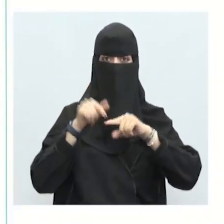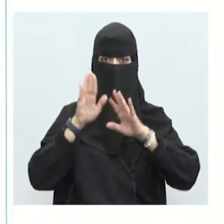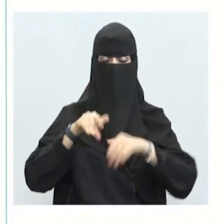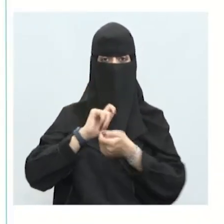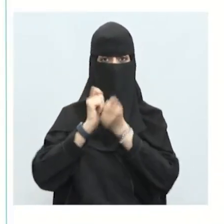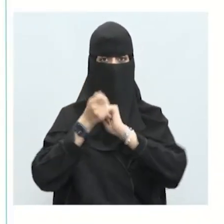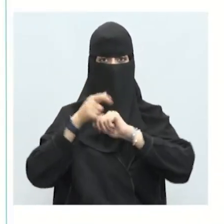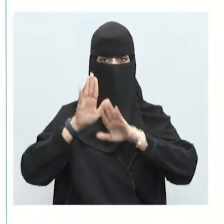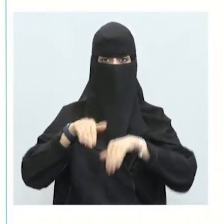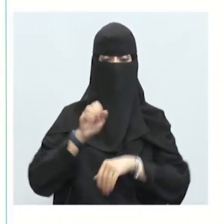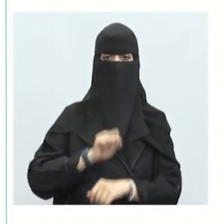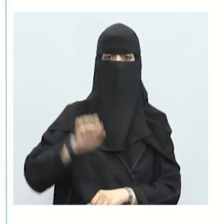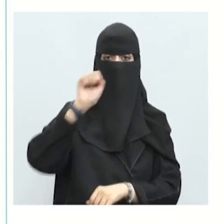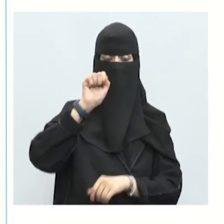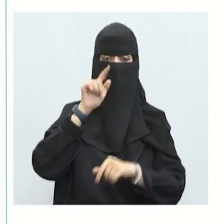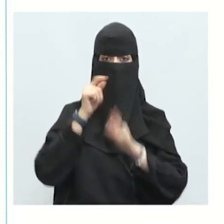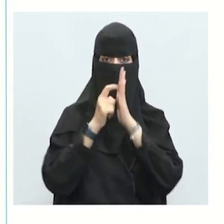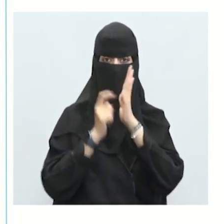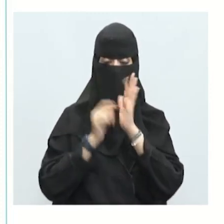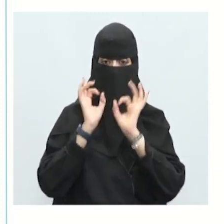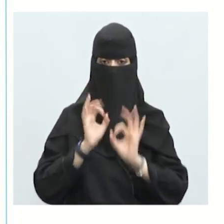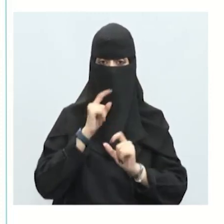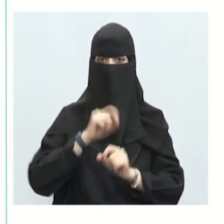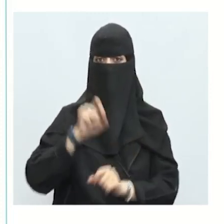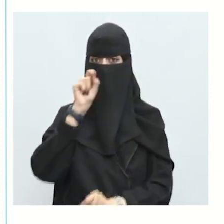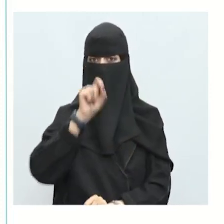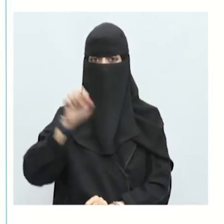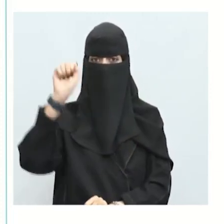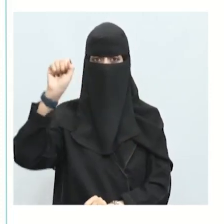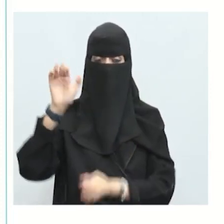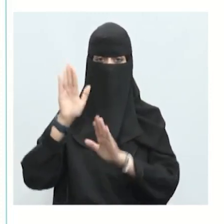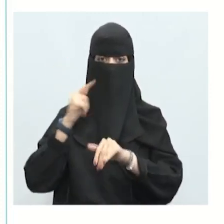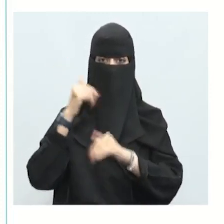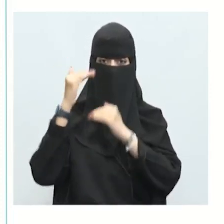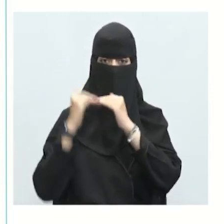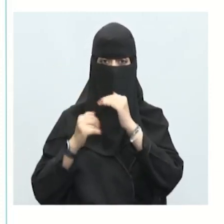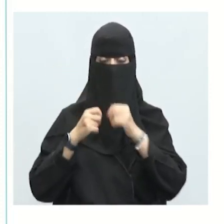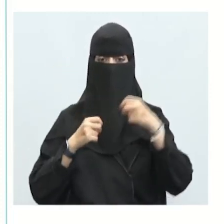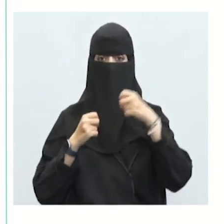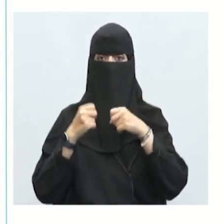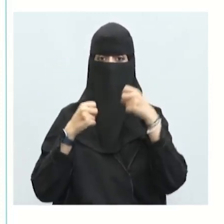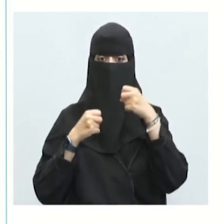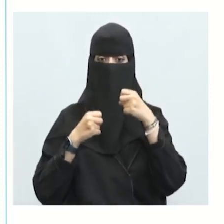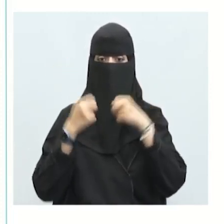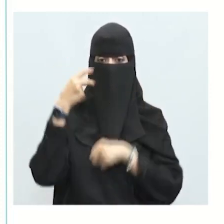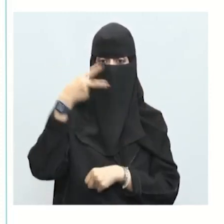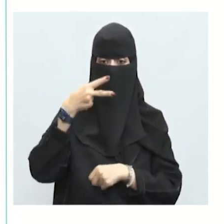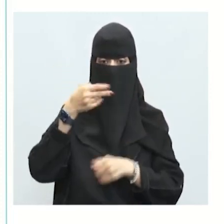المتغير اي عندنا الشرط اف اي اصغر من الصفر اذا